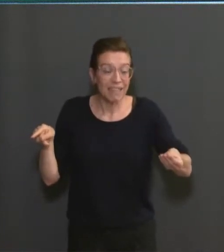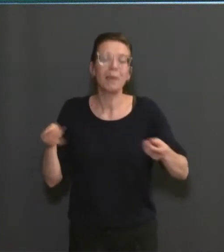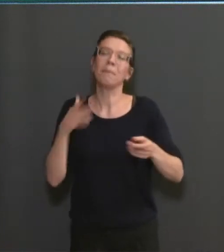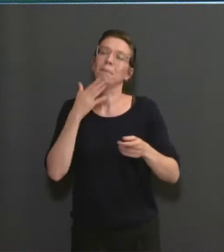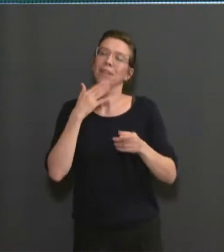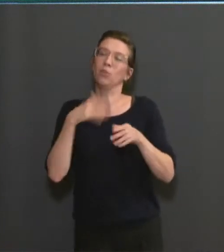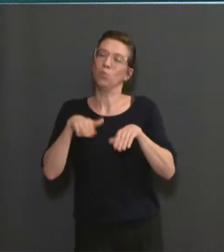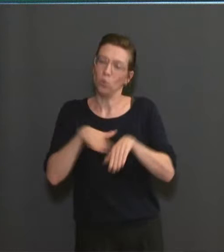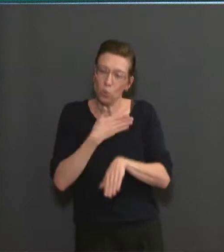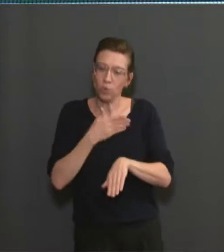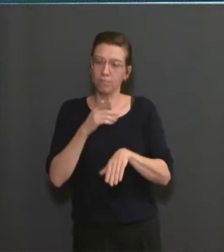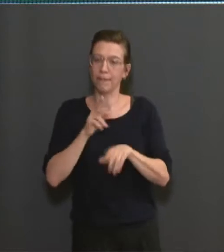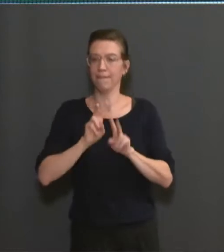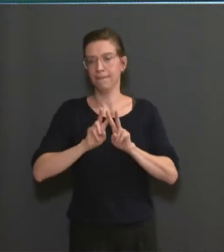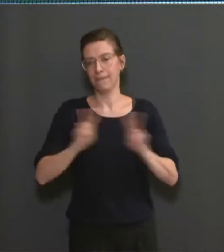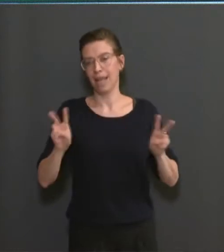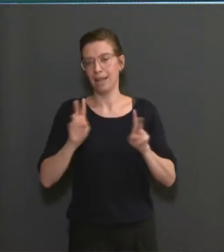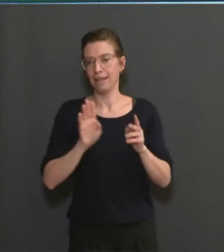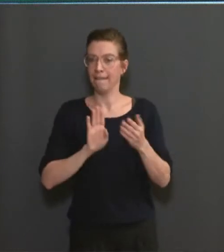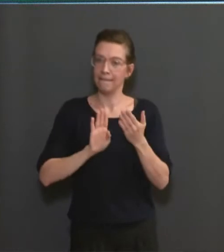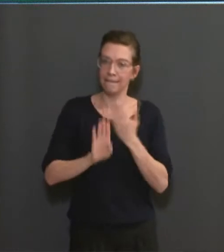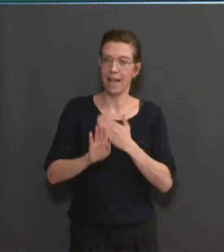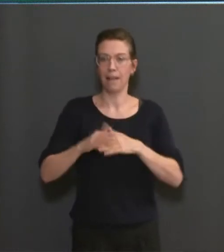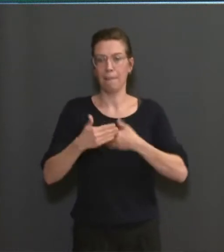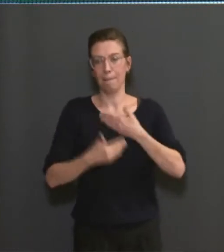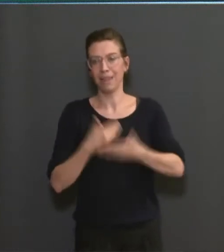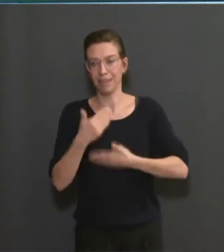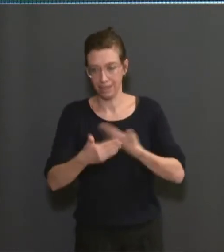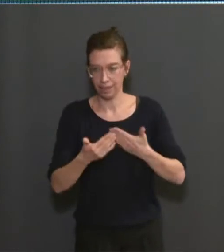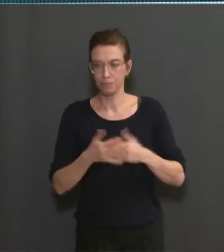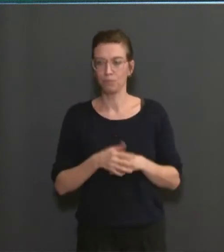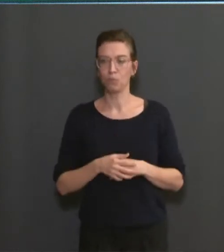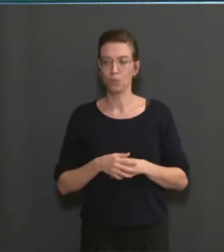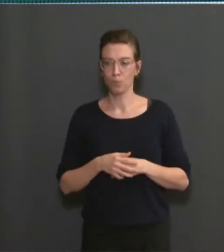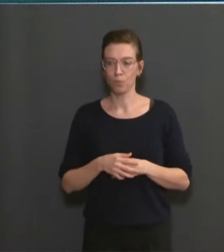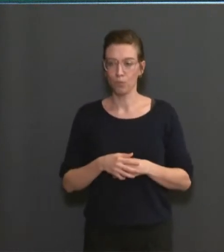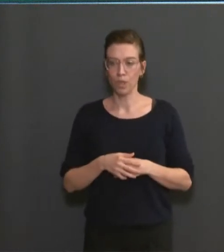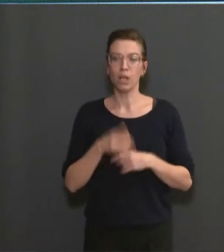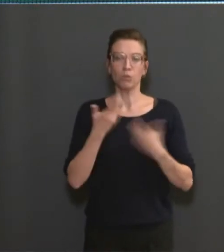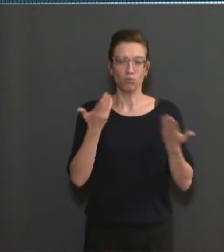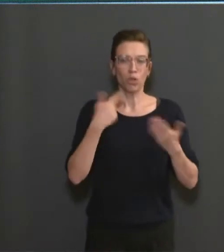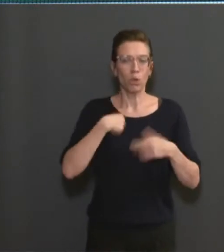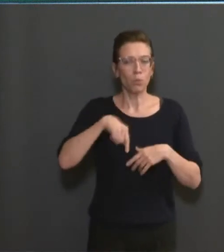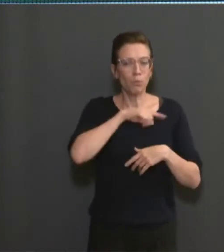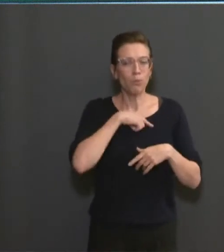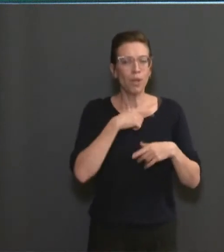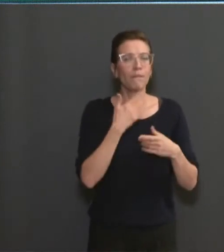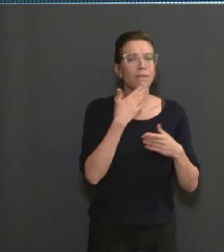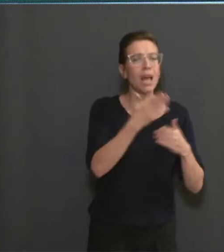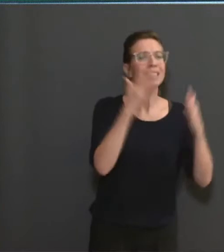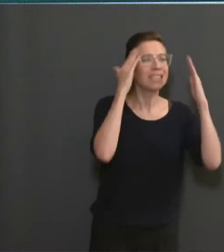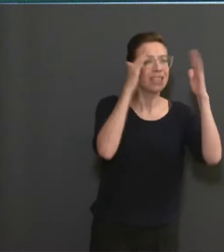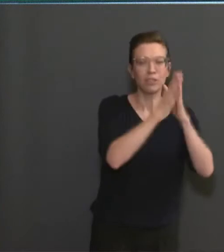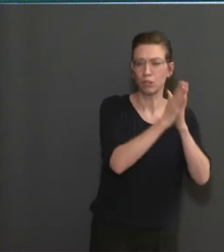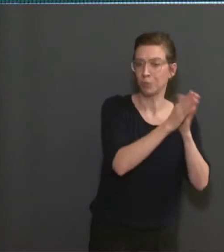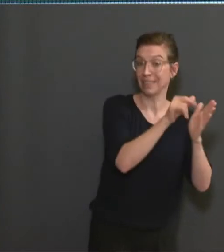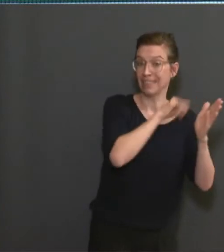Oma en opa kunnen bijvoorbeeld aan de Sint vragen om de cadeautjes direct bij de kinderen thuis te